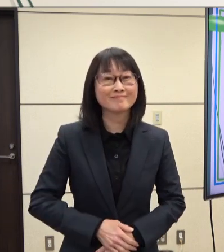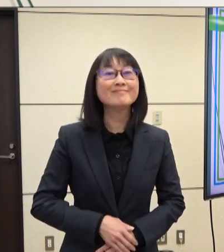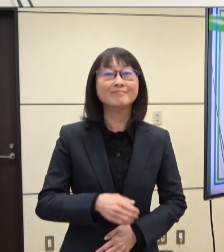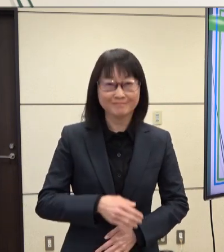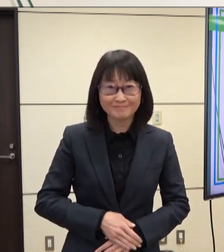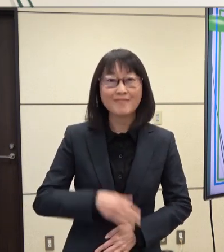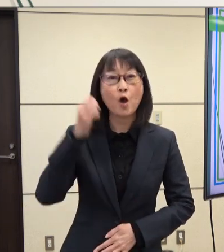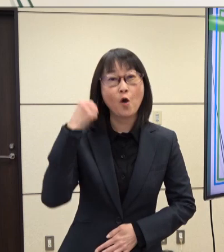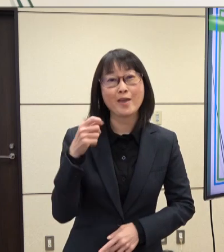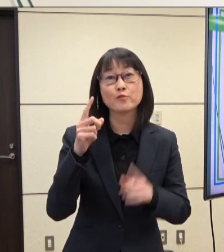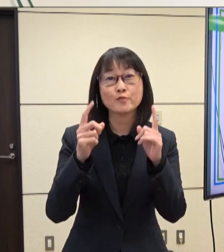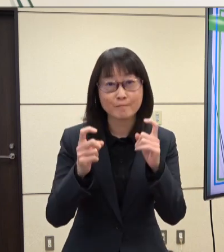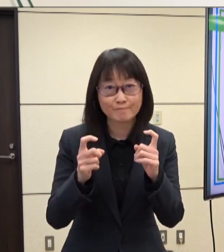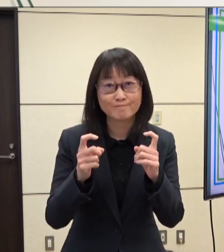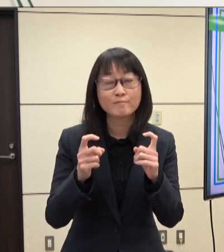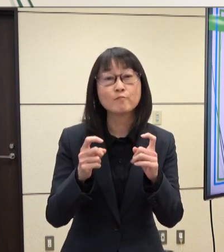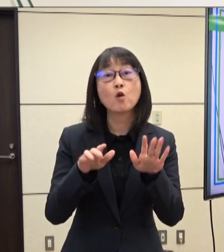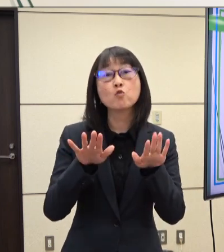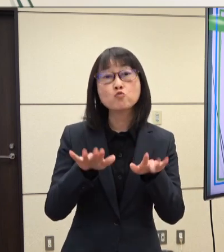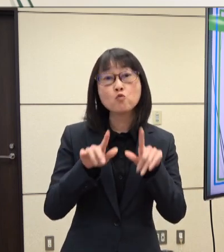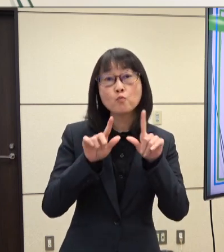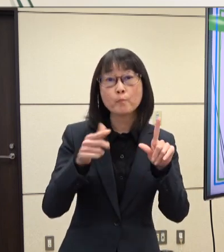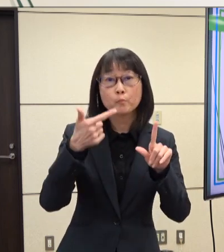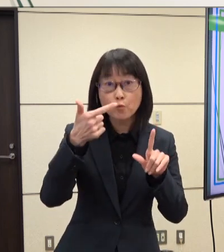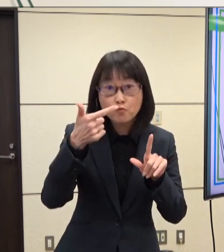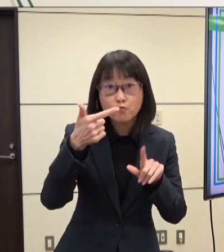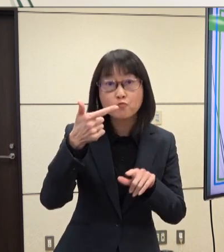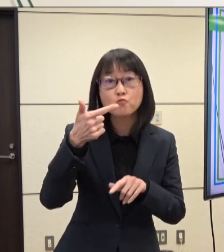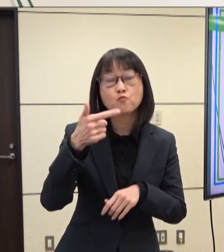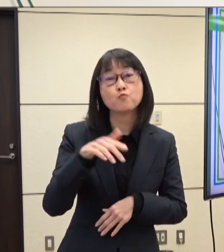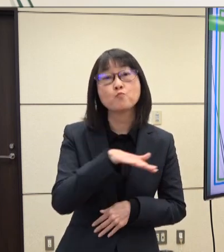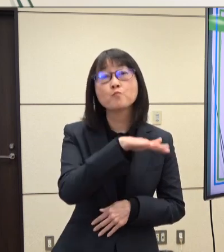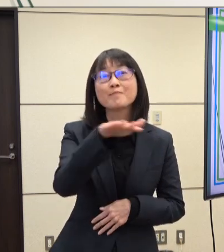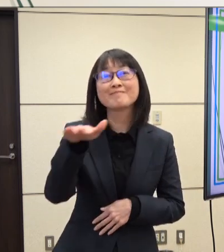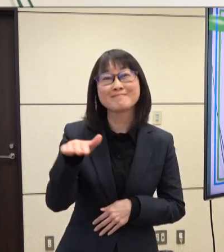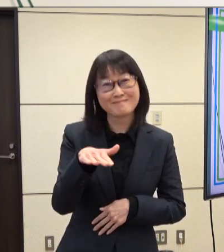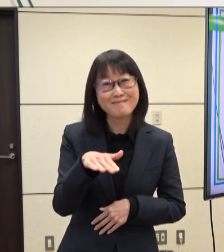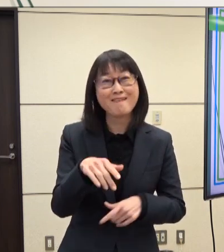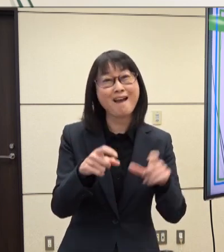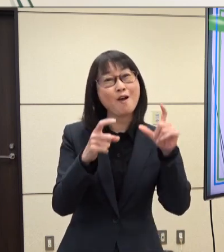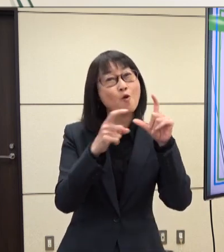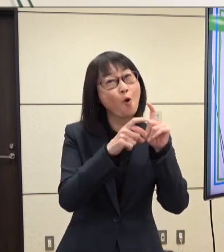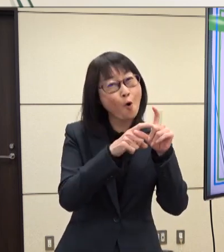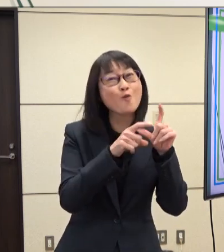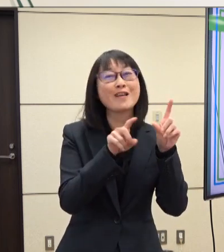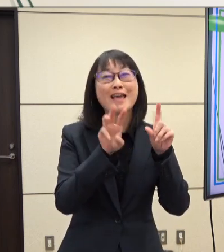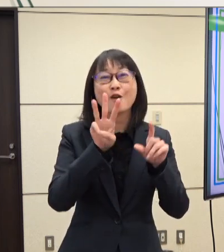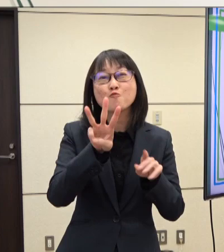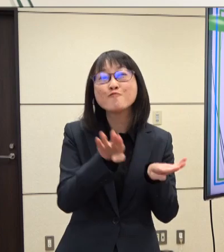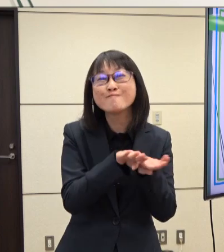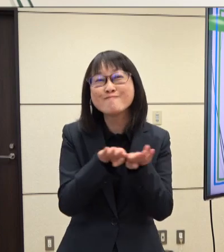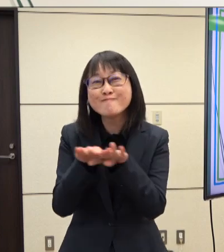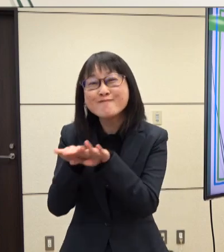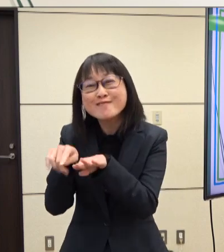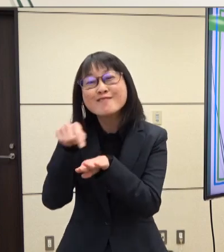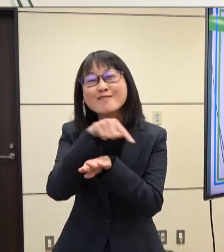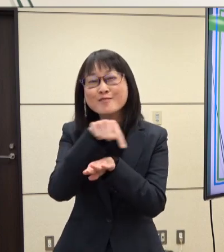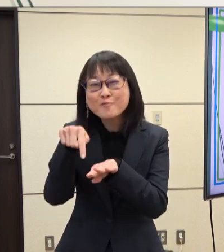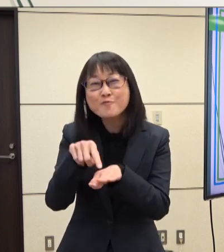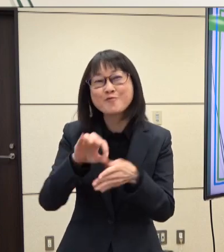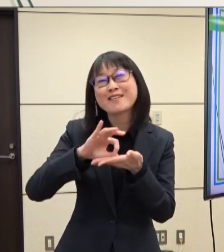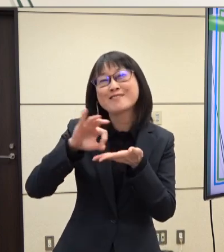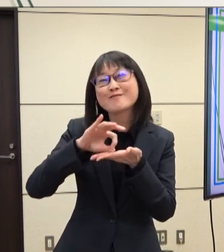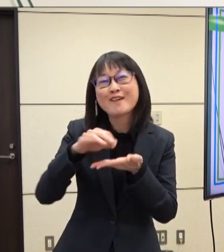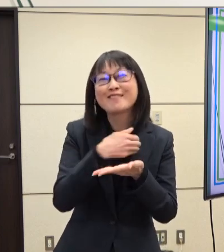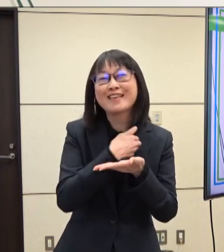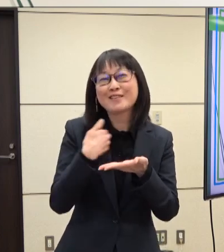ございます。今日は6件ですが、皆さん方がゴールデンウィーク中のため限と使えるような、統計ものを織